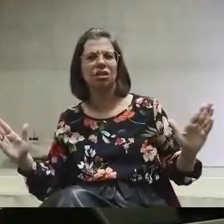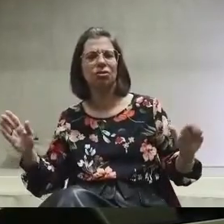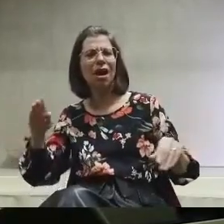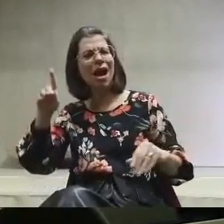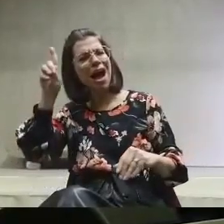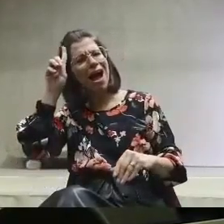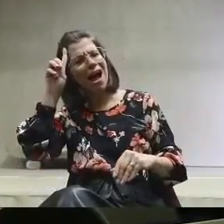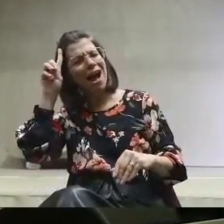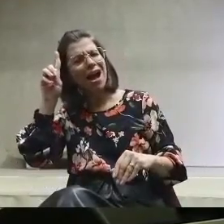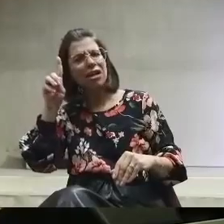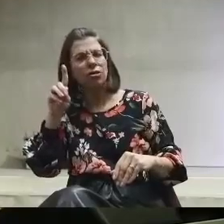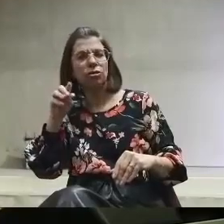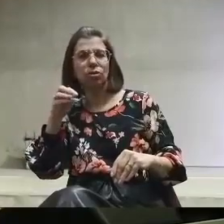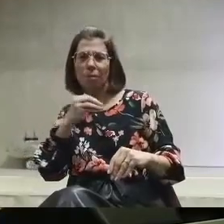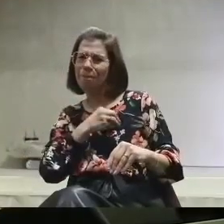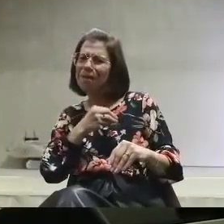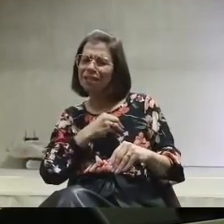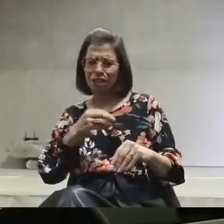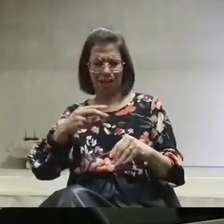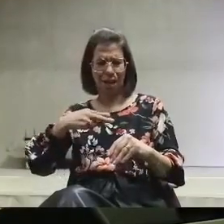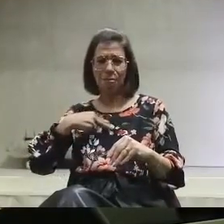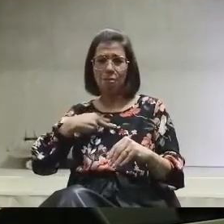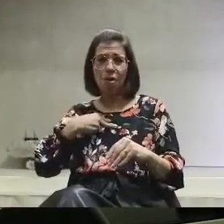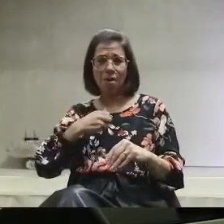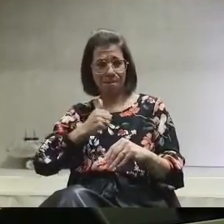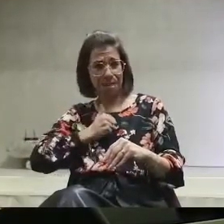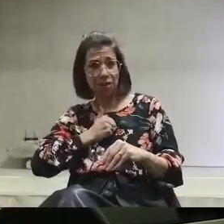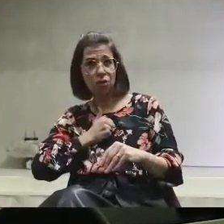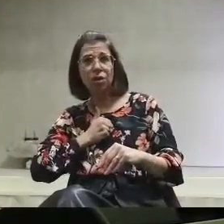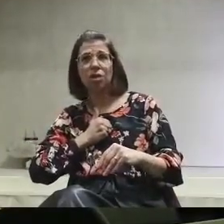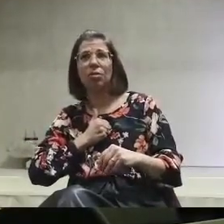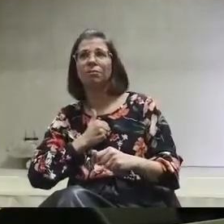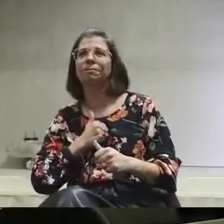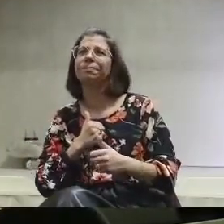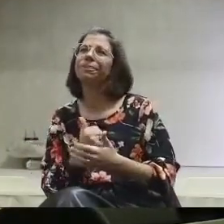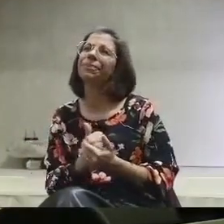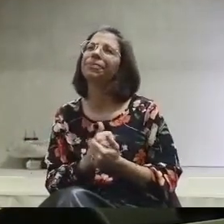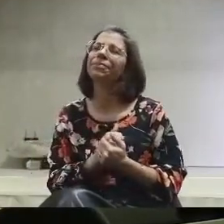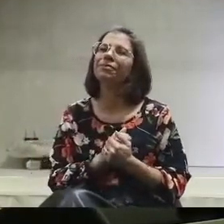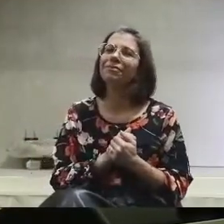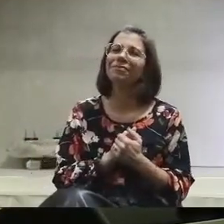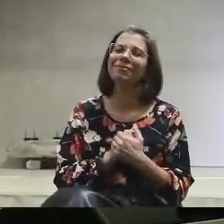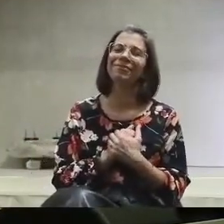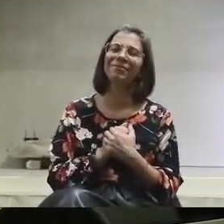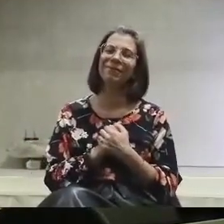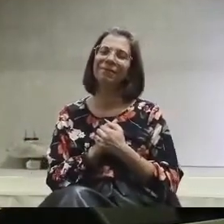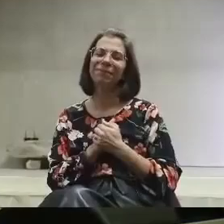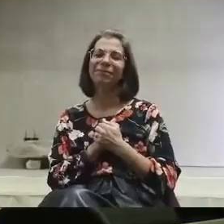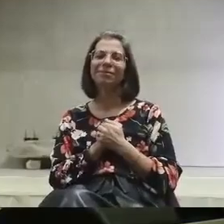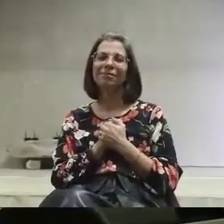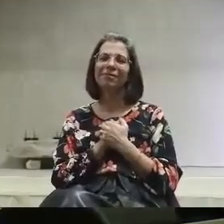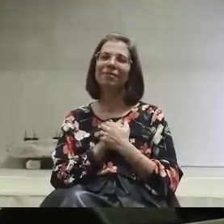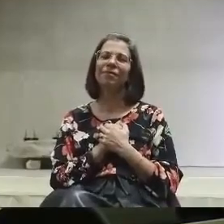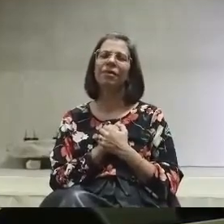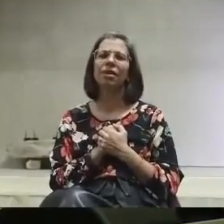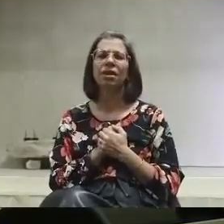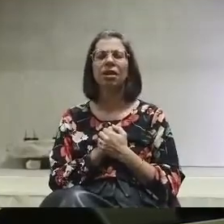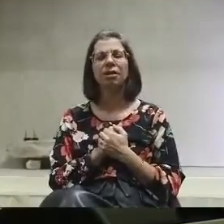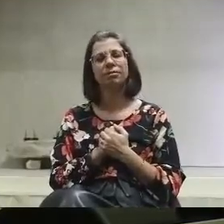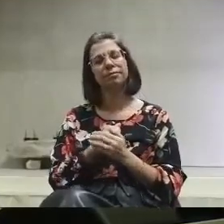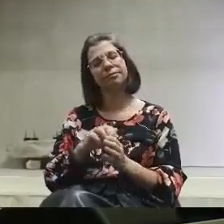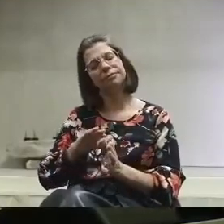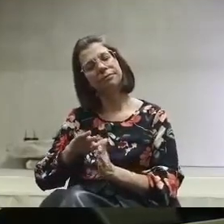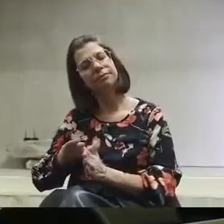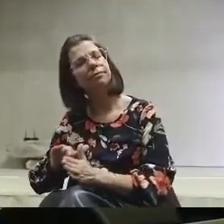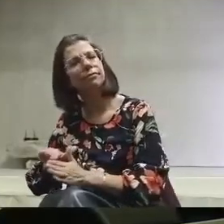péchés qui l'avaient cloué. Ce n'est pas étonnant qu'en étant ennemi de